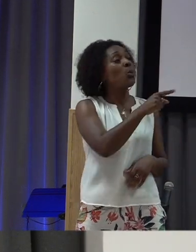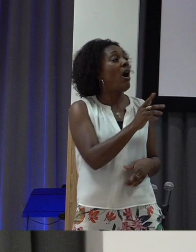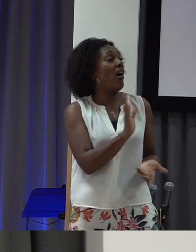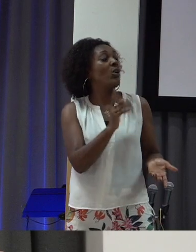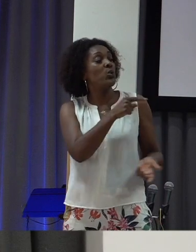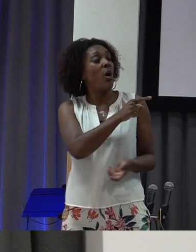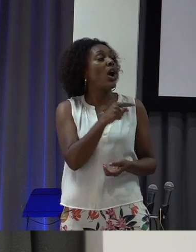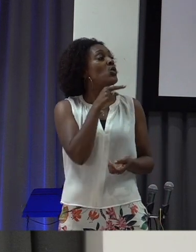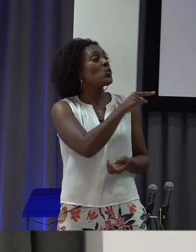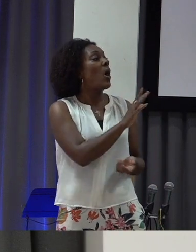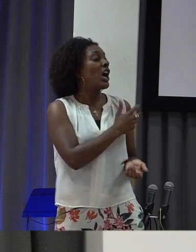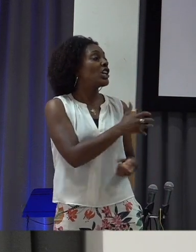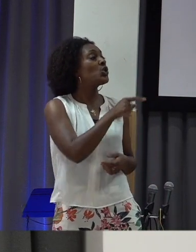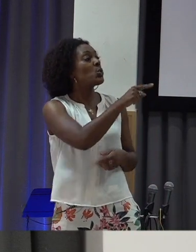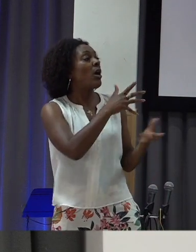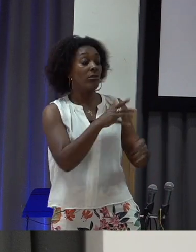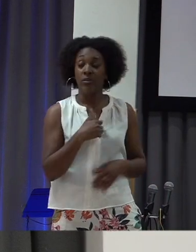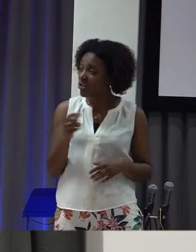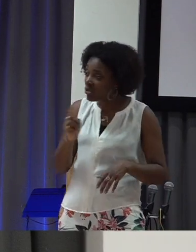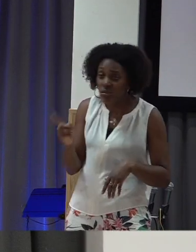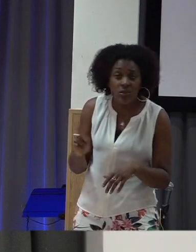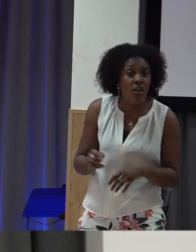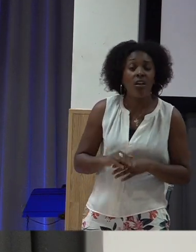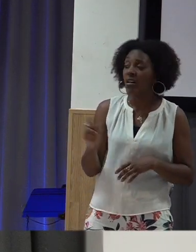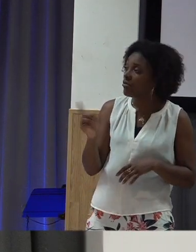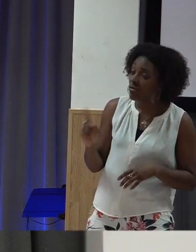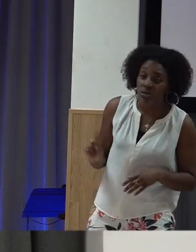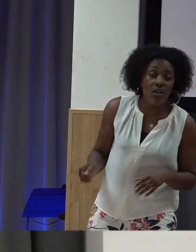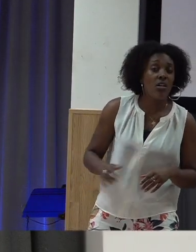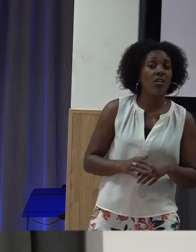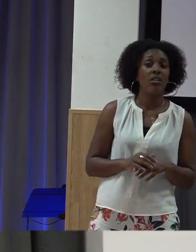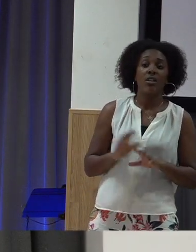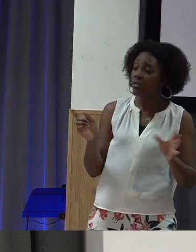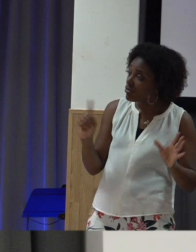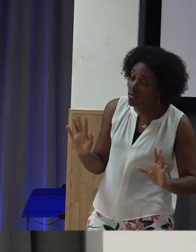milieu. Mais tu es. Oui. Et on me tuait justement avec ça.